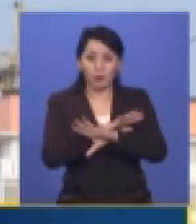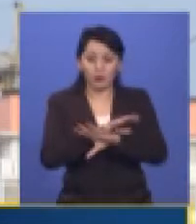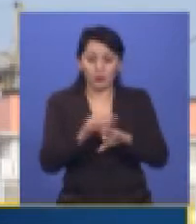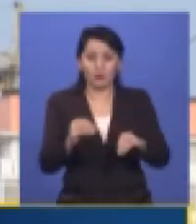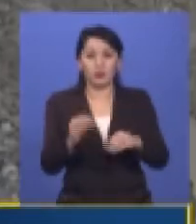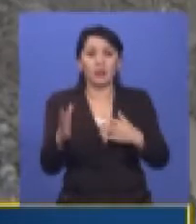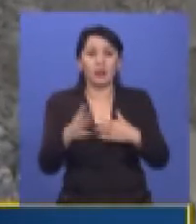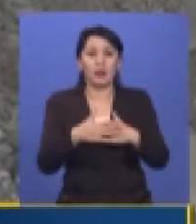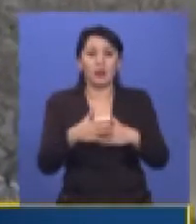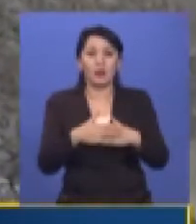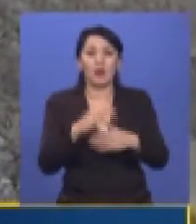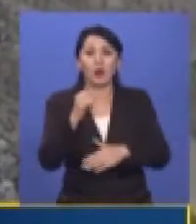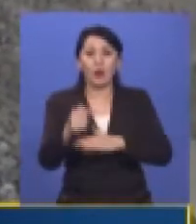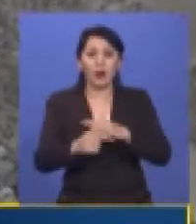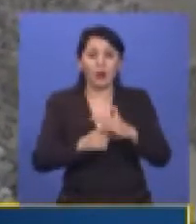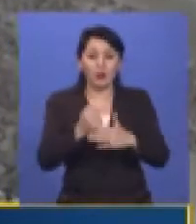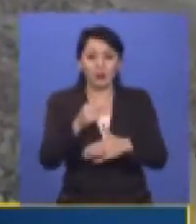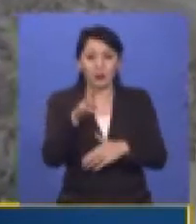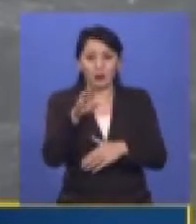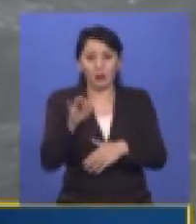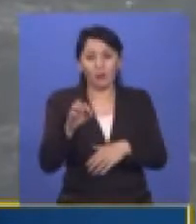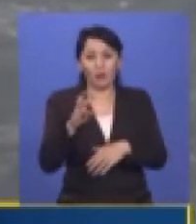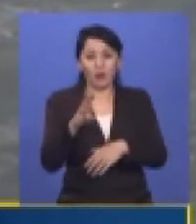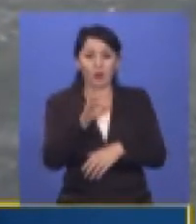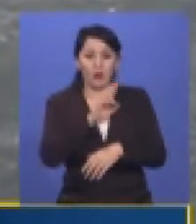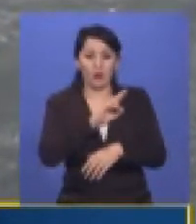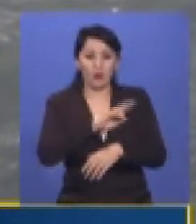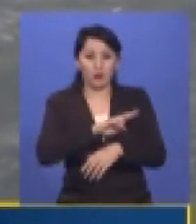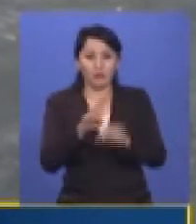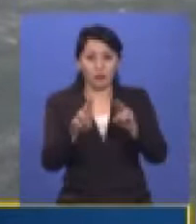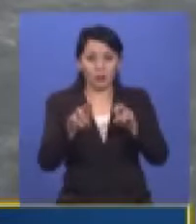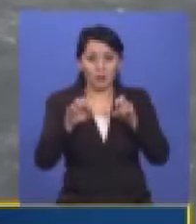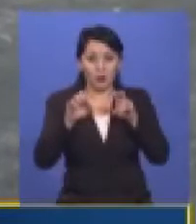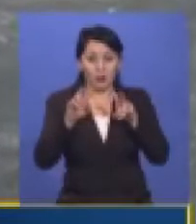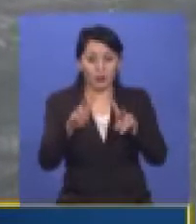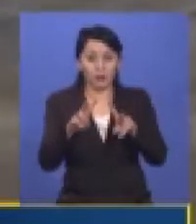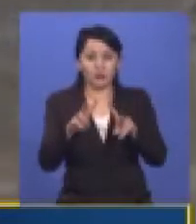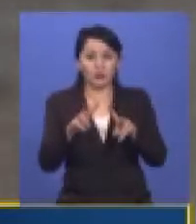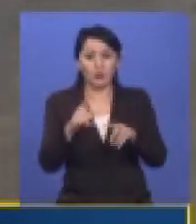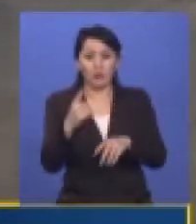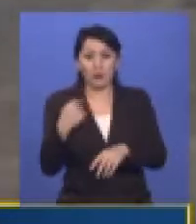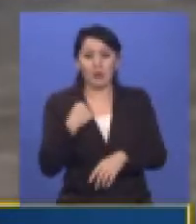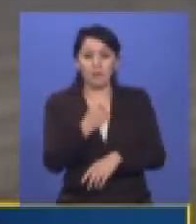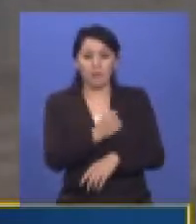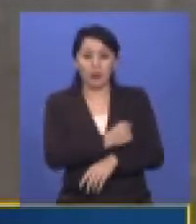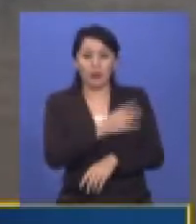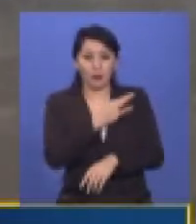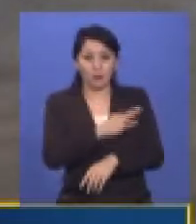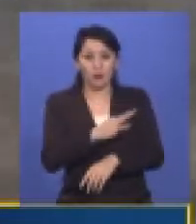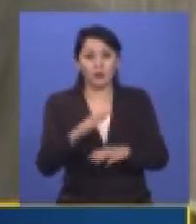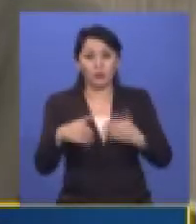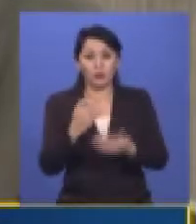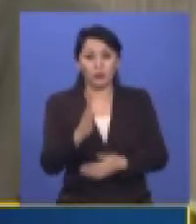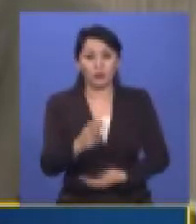жауып қойған едік. Қалалық тұрғын үй коммуналдық шаруашылық бөлімі мамандарының айтуынша, көпір бір аптадан кейін пайдалануға